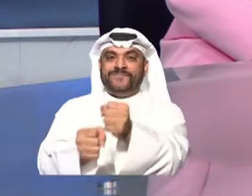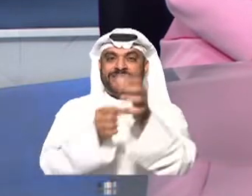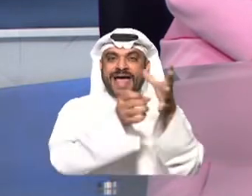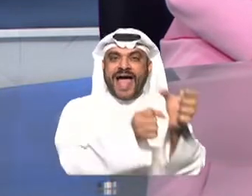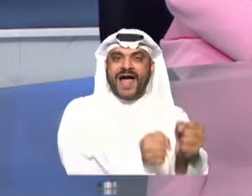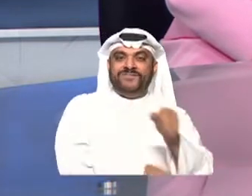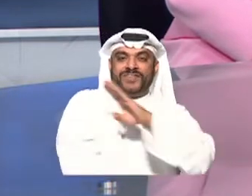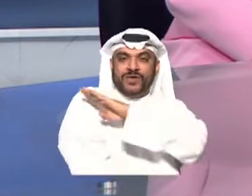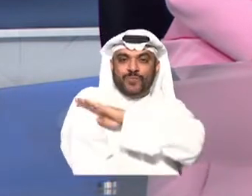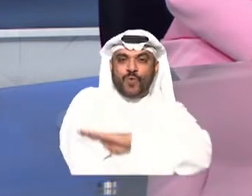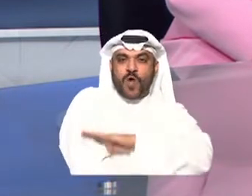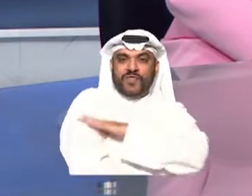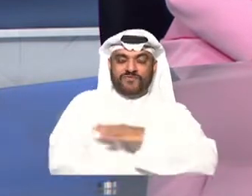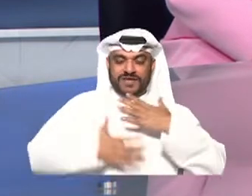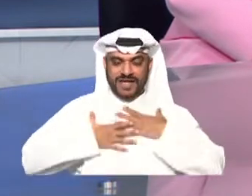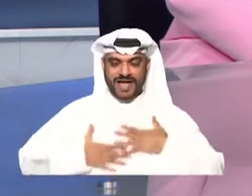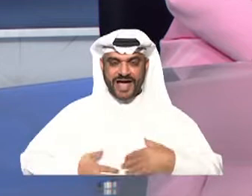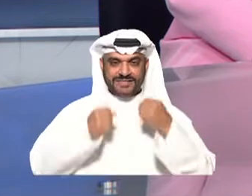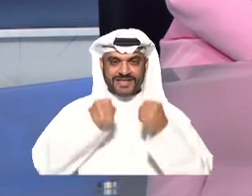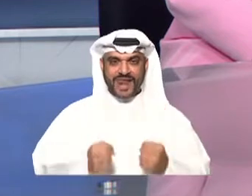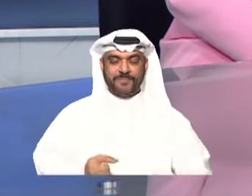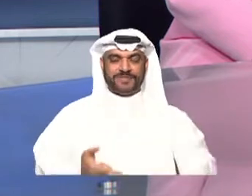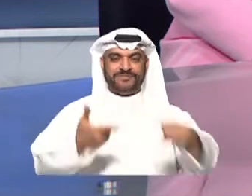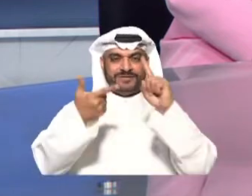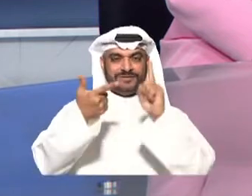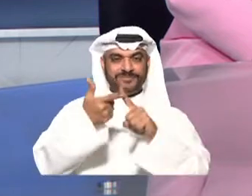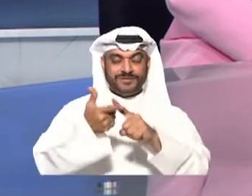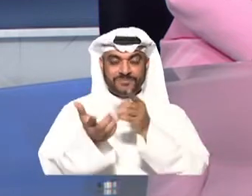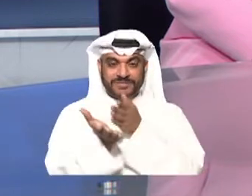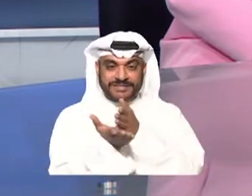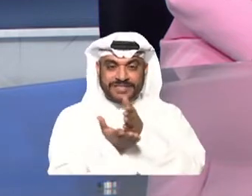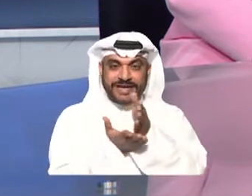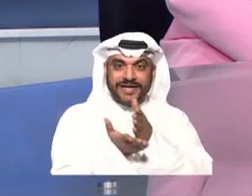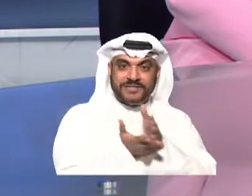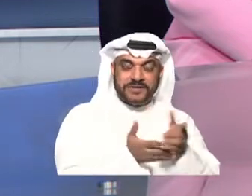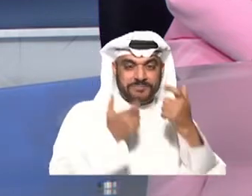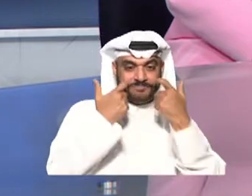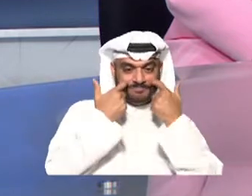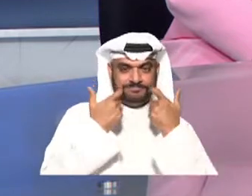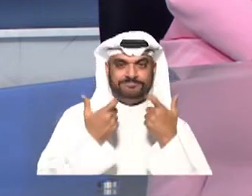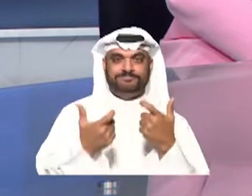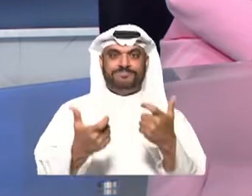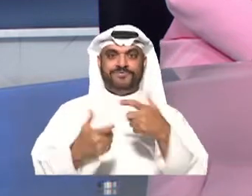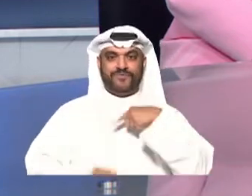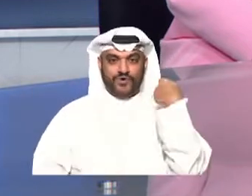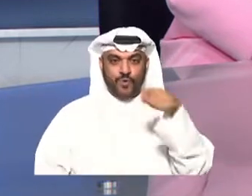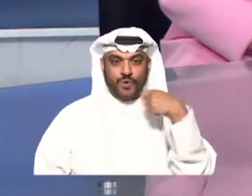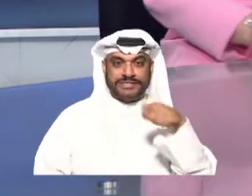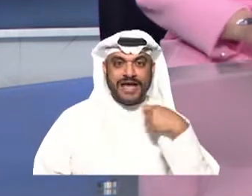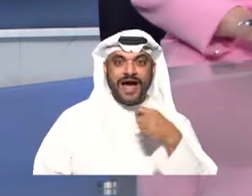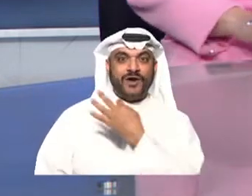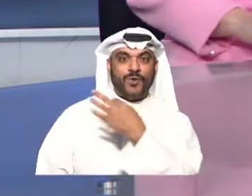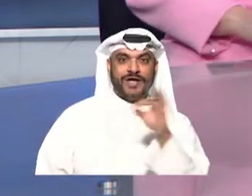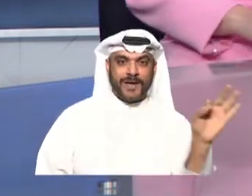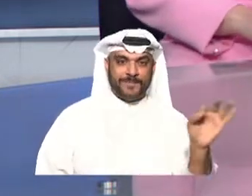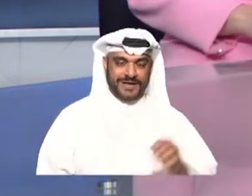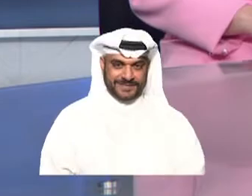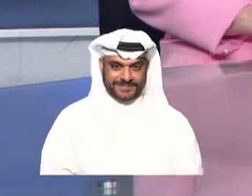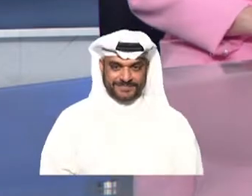وتطبيق الإرشادات الصحية واتخاذ الإجراءات الاحترازية في المبنى الرئيسي للوزارة والمباني التابعة لها.